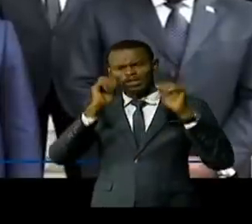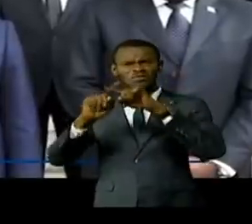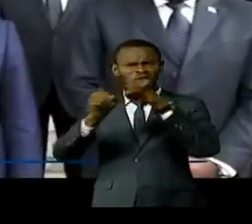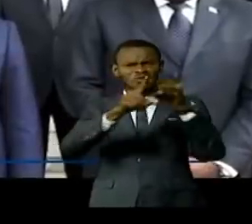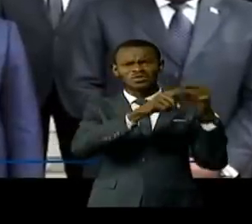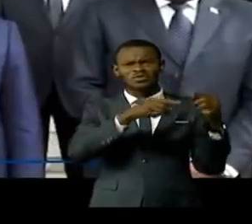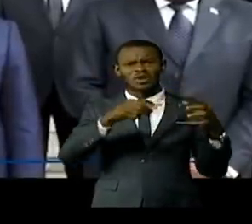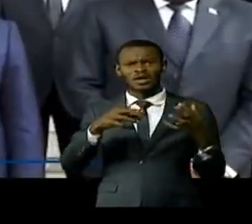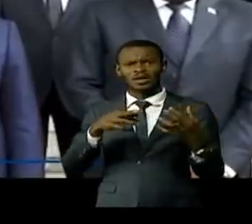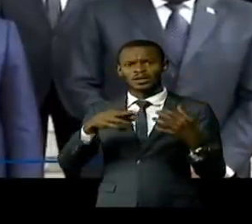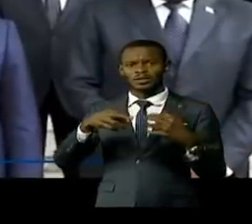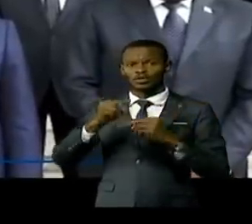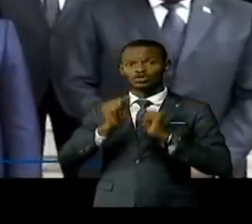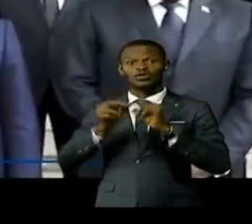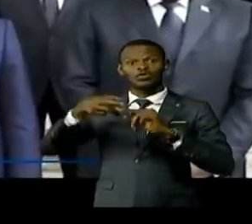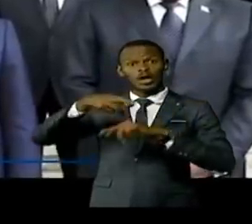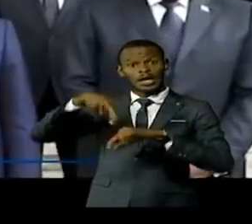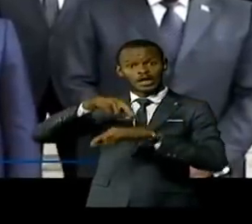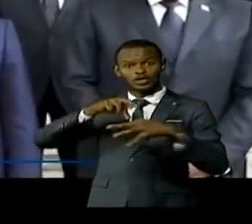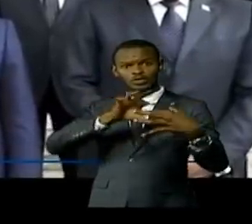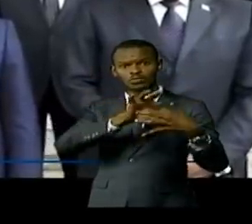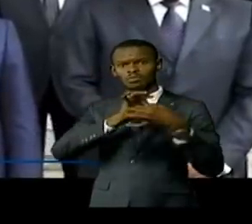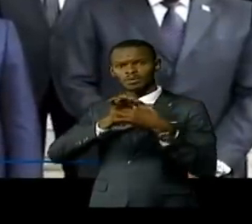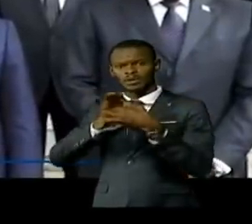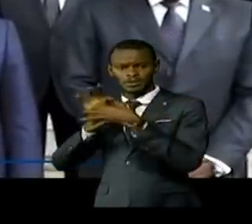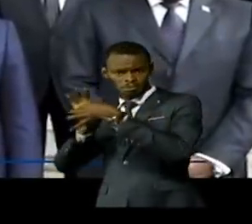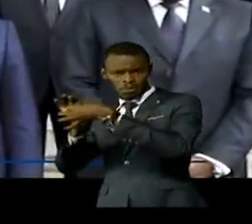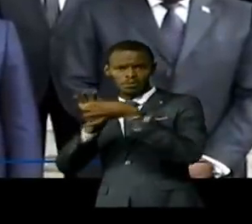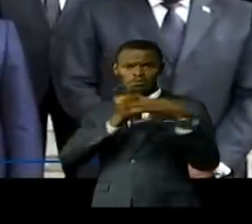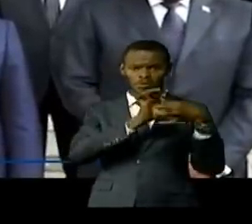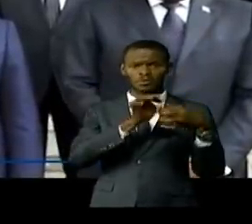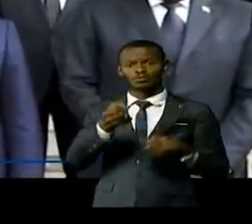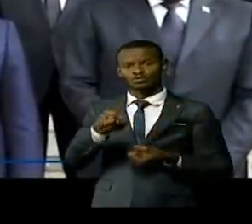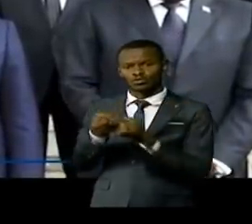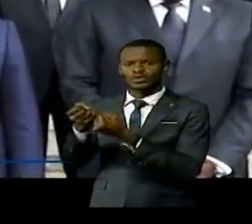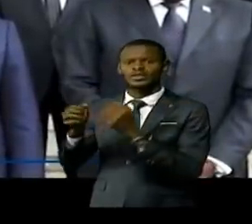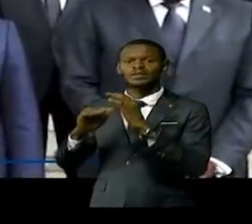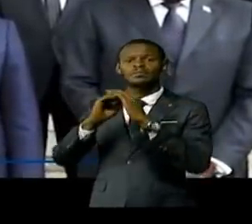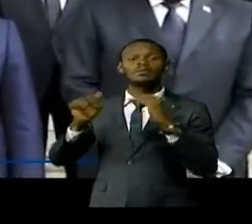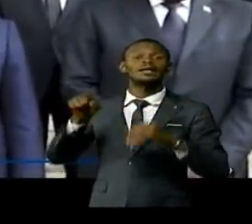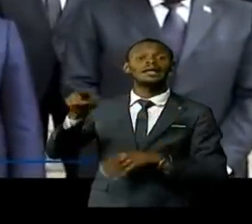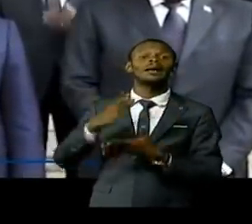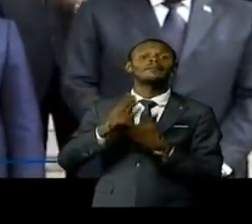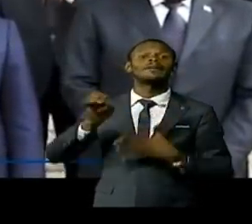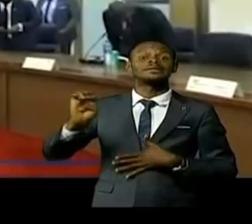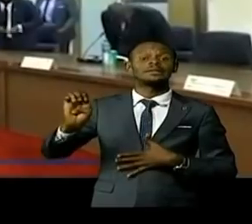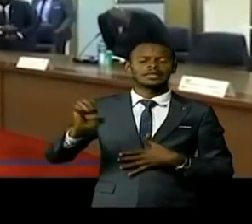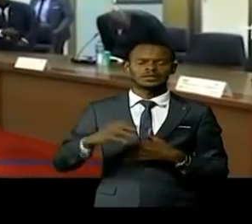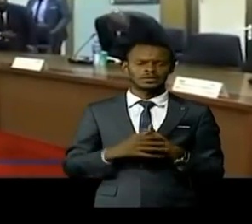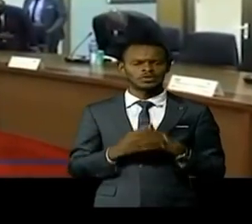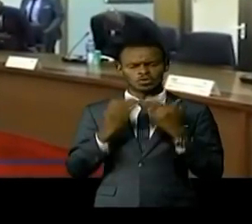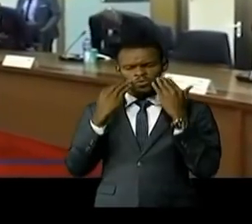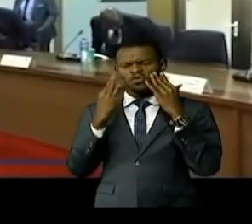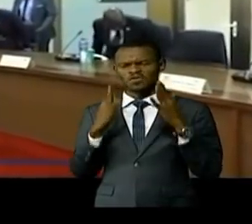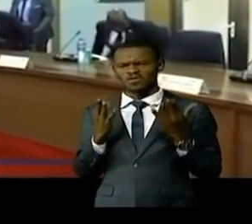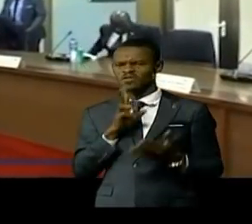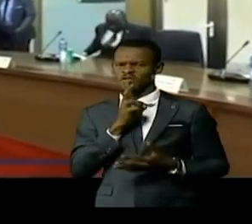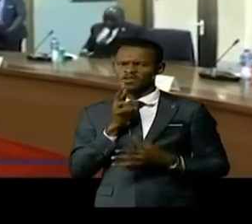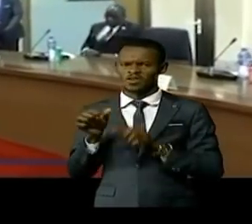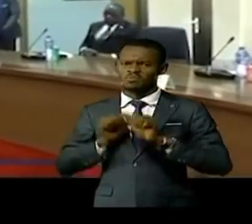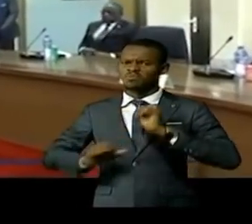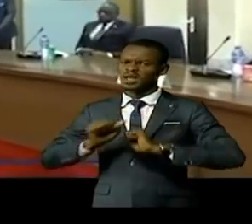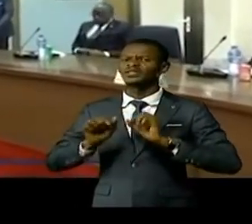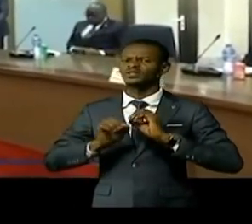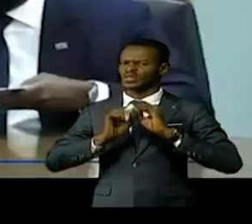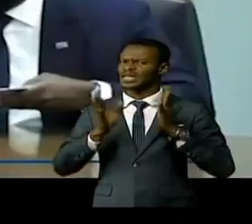certain, pour que cela se traduise par davantage d'actions concrètes. Pour les chefs du